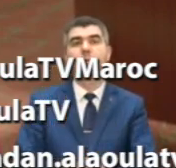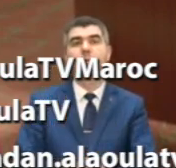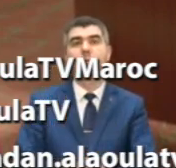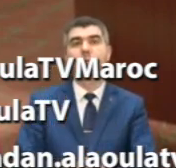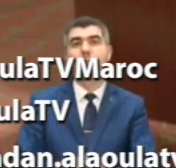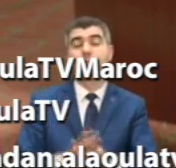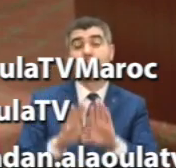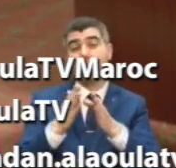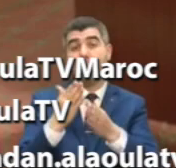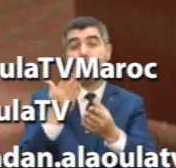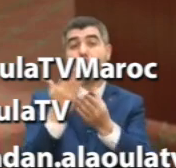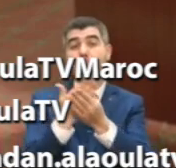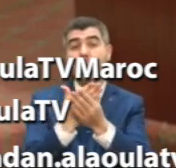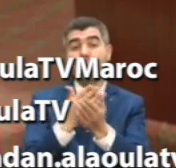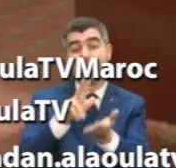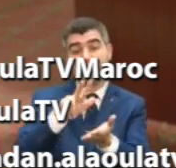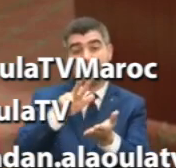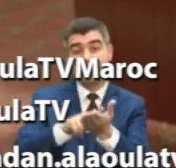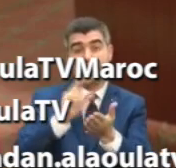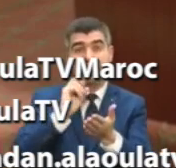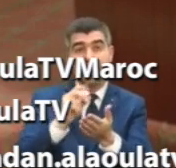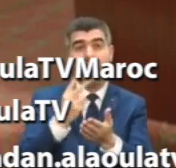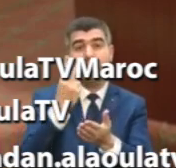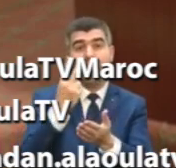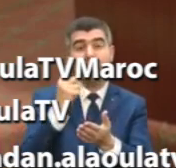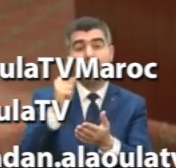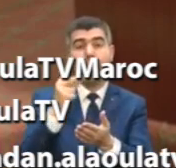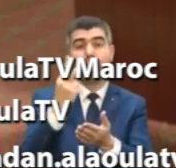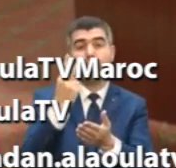متجاوزا بذلك الملفات المسجلة وهو